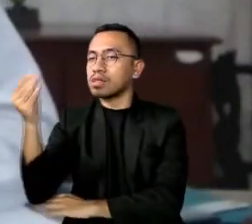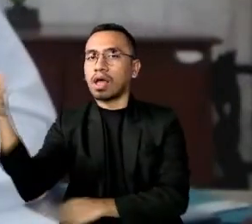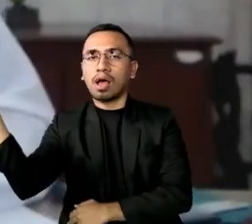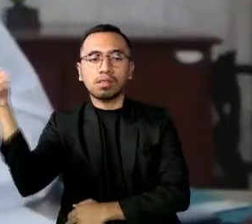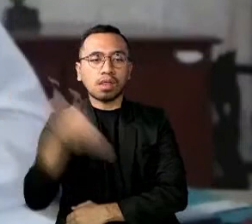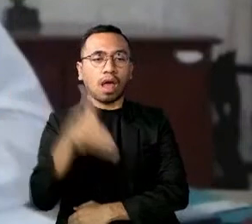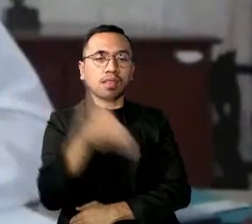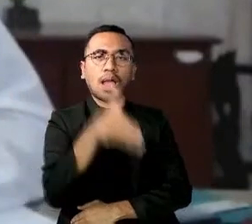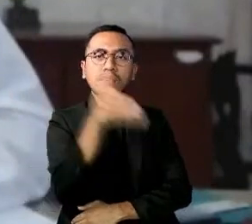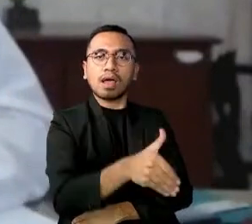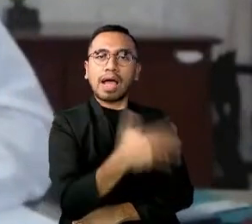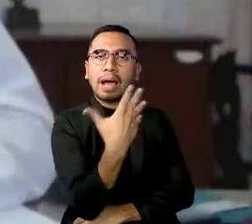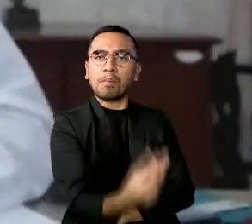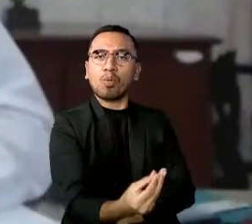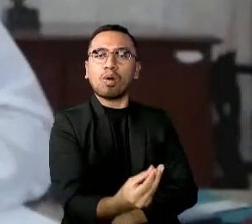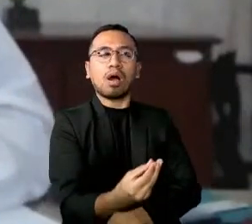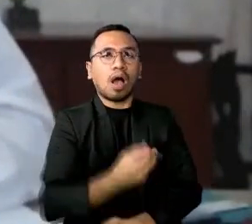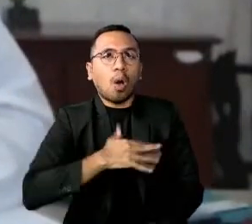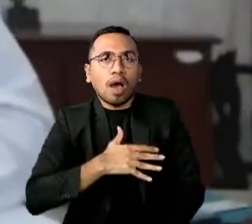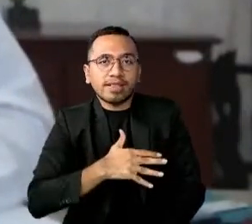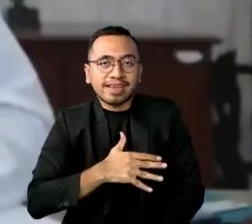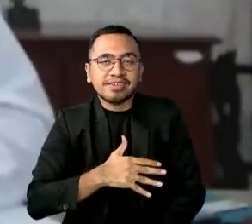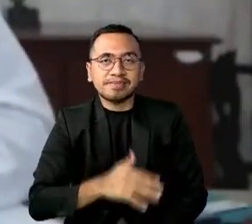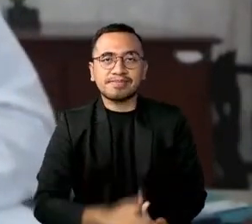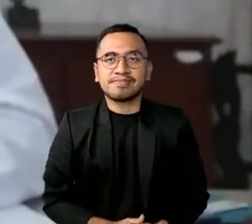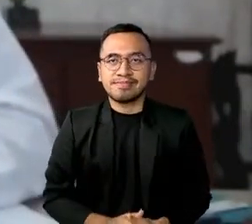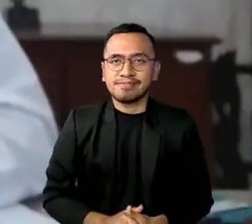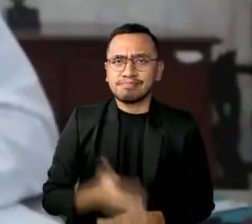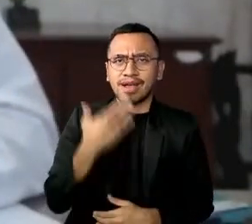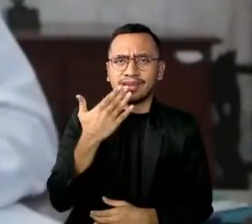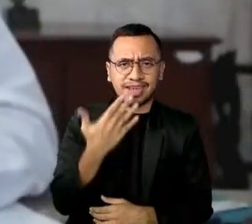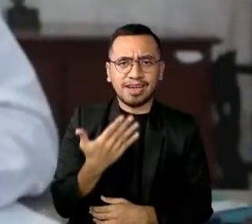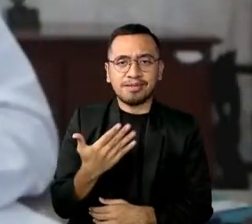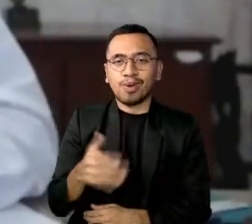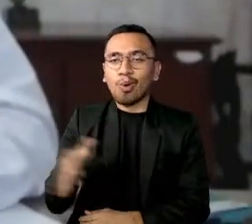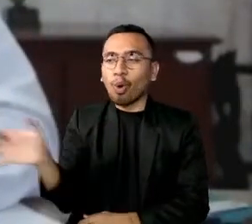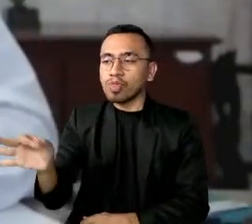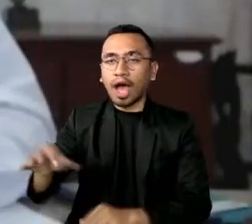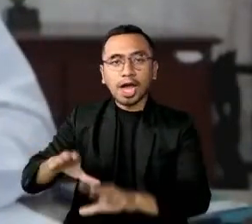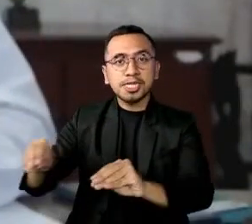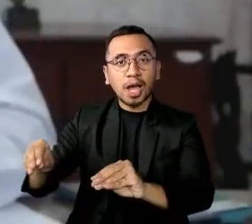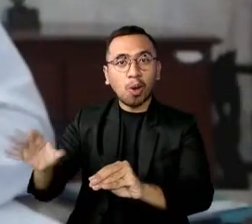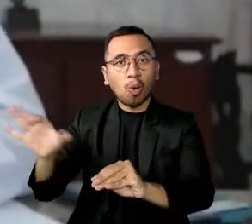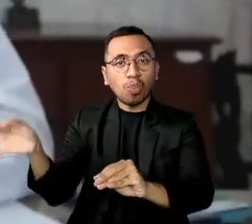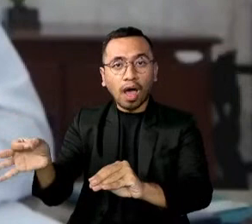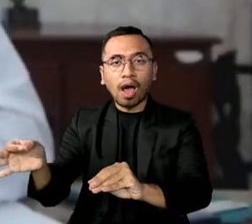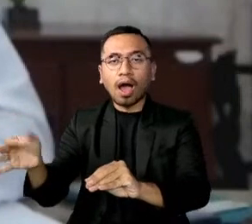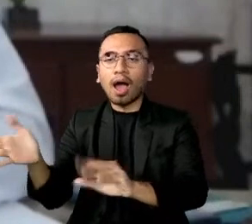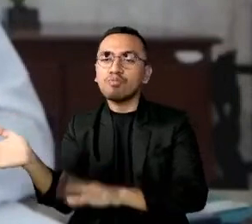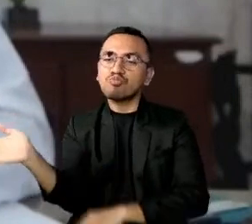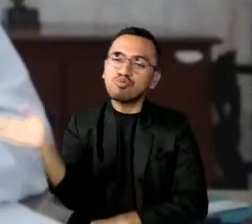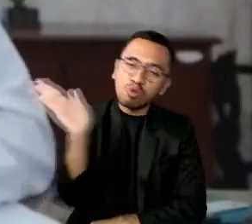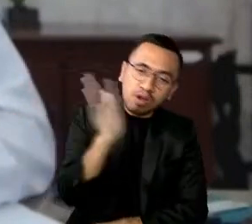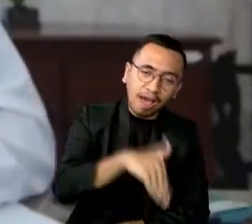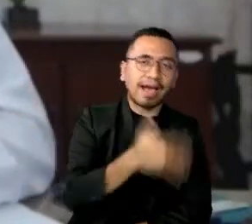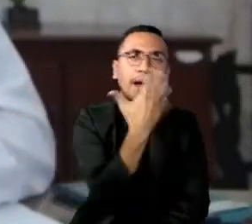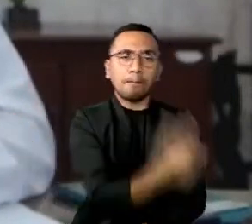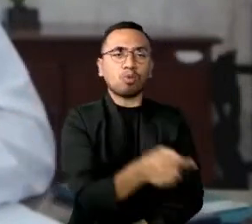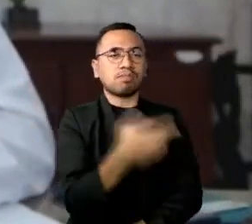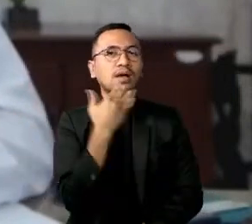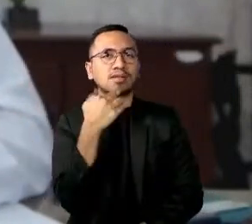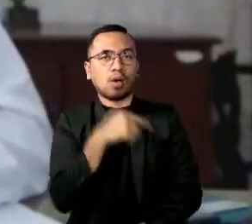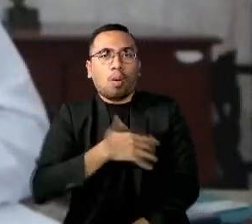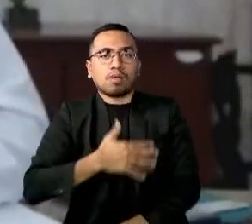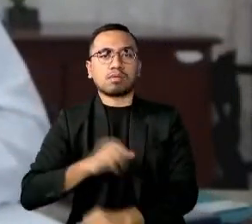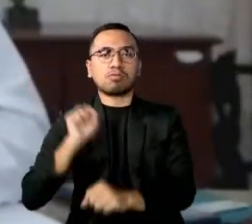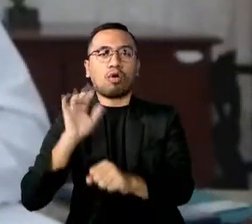kota-kota besar yang dapat bercampur nah ini yang kemudian nampak sekali repotnya